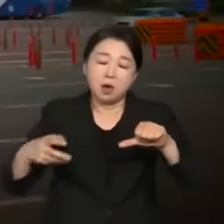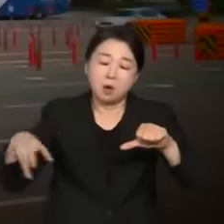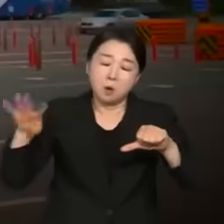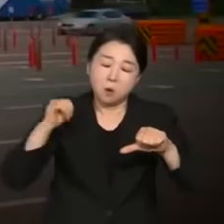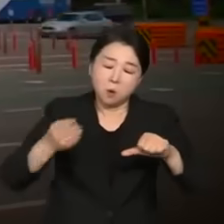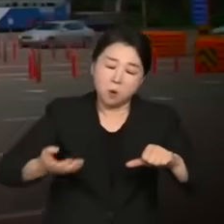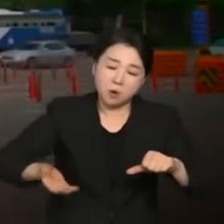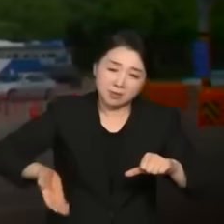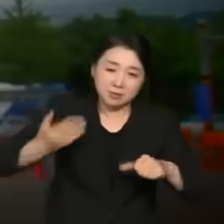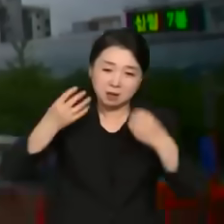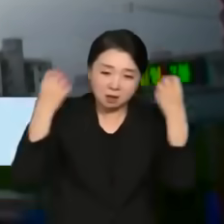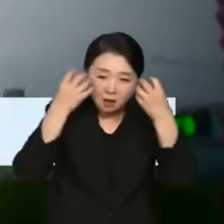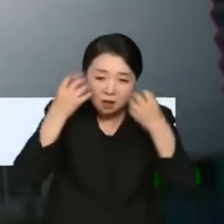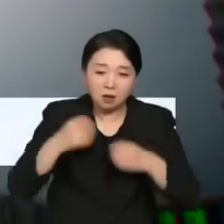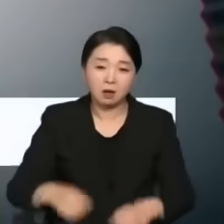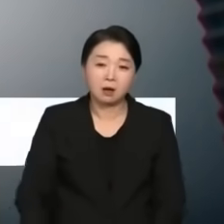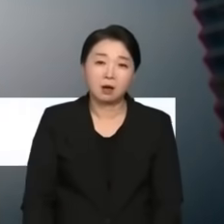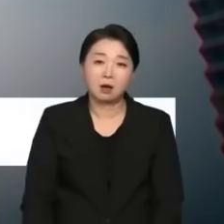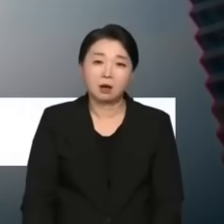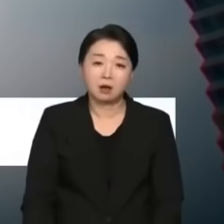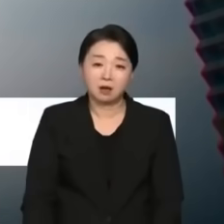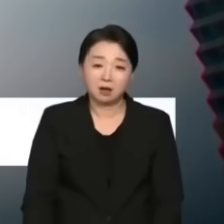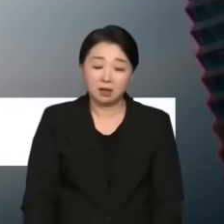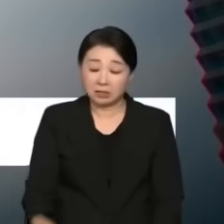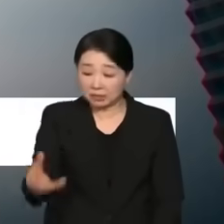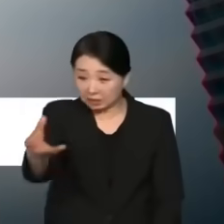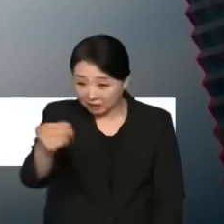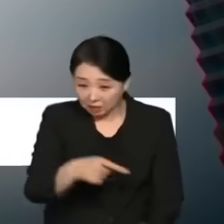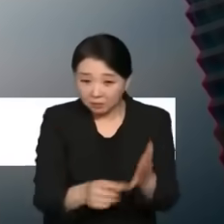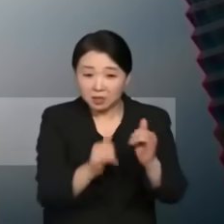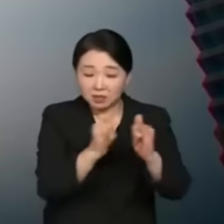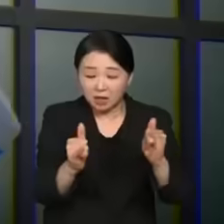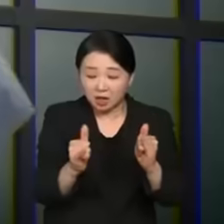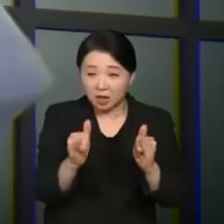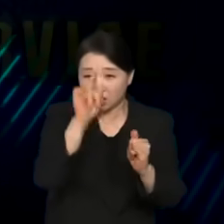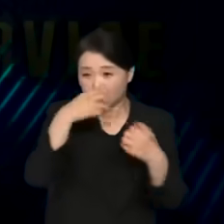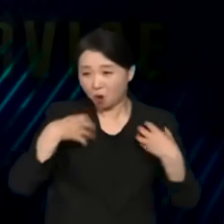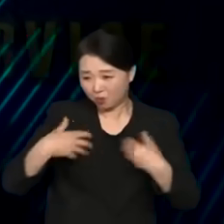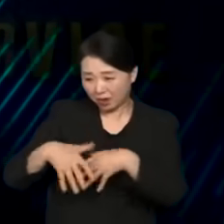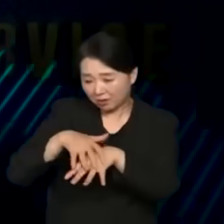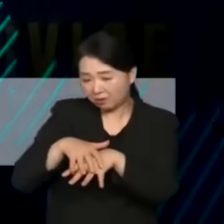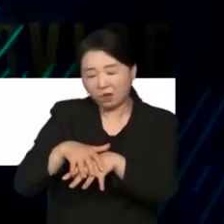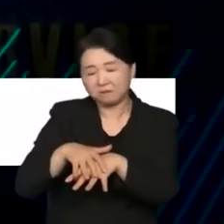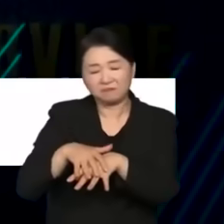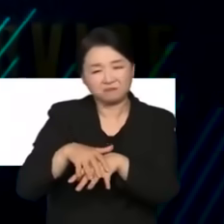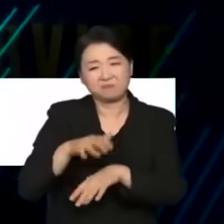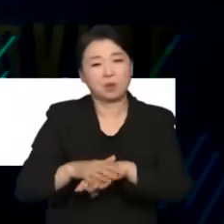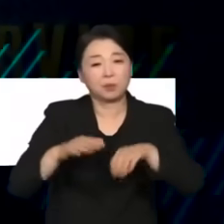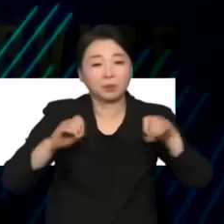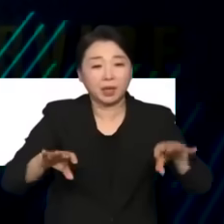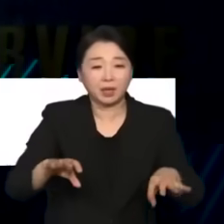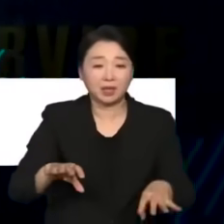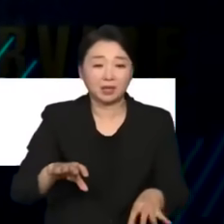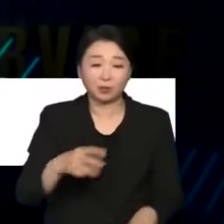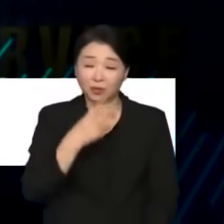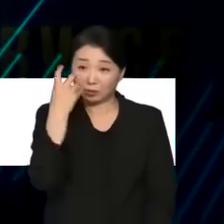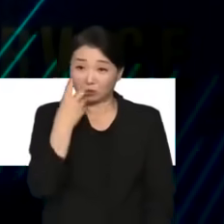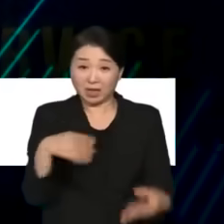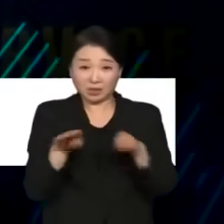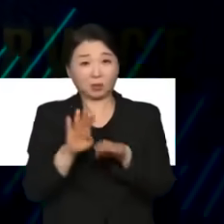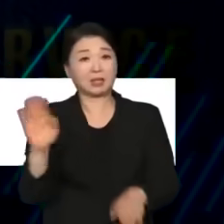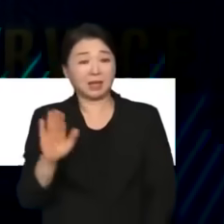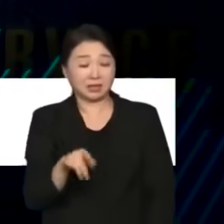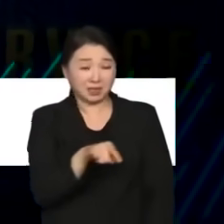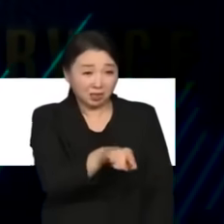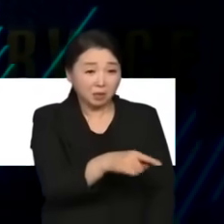사 피해자들 위해 정 한 관 소이 없습니다 선생님 저희가 수사기관은 아니에요 결국은